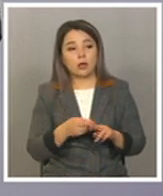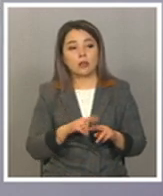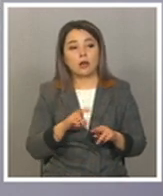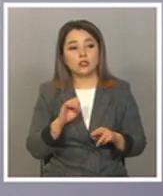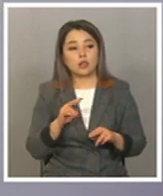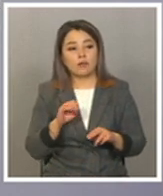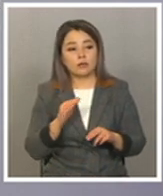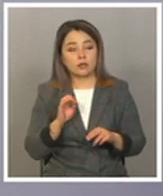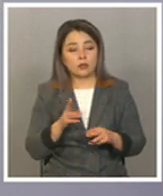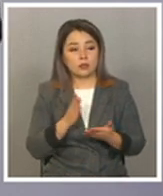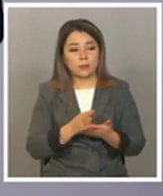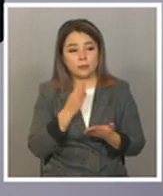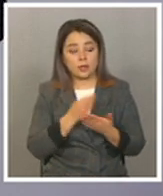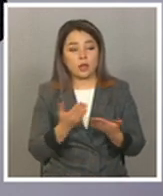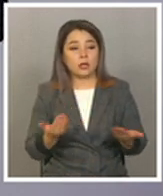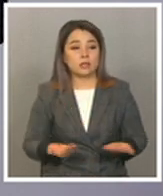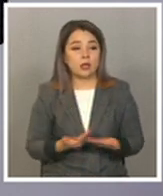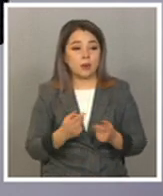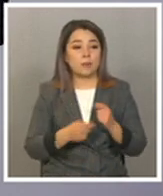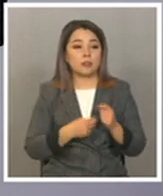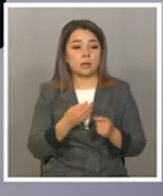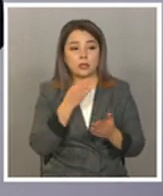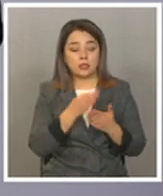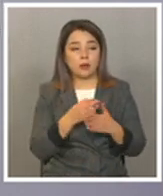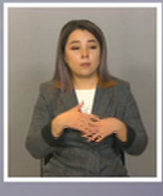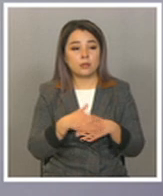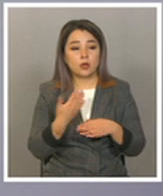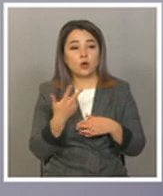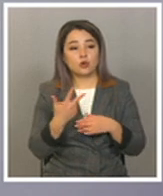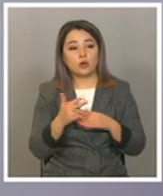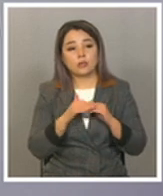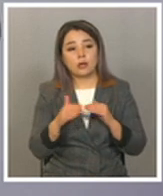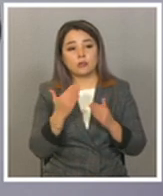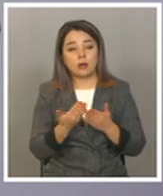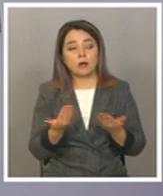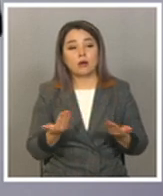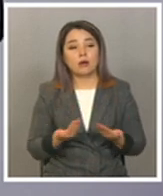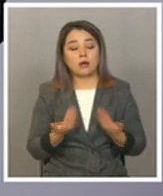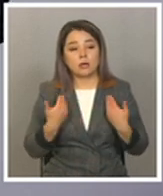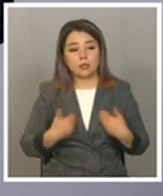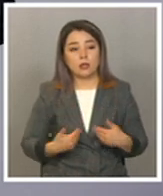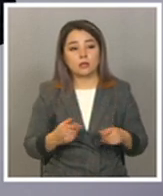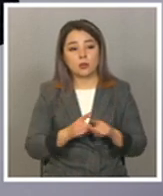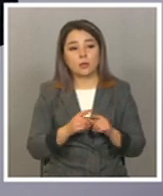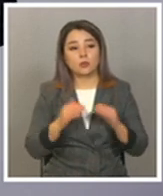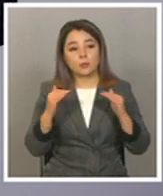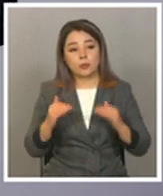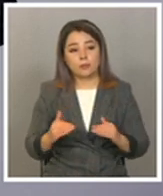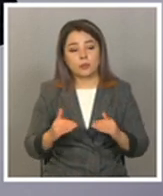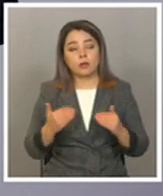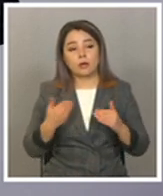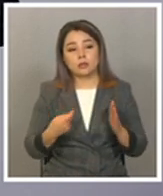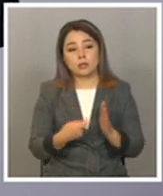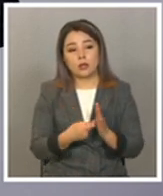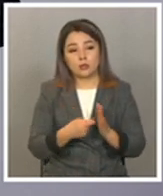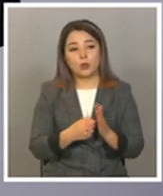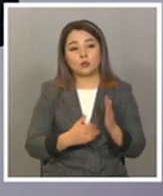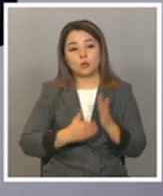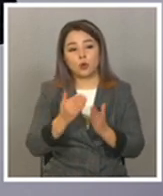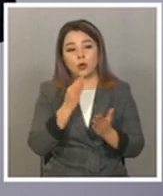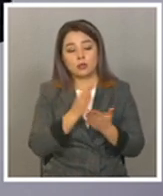ландшафтық. Тірі материяның үш деңгейі. Ағзадан төмен, ағзалық, ағзадан